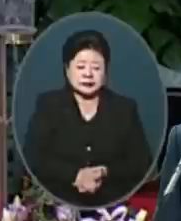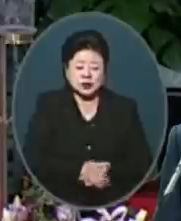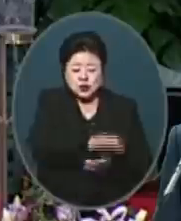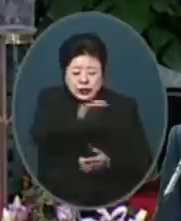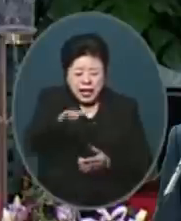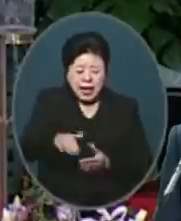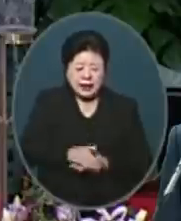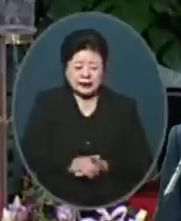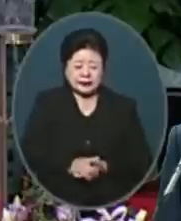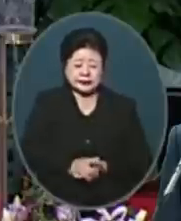우리가